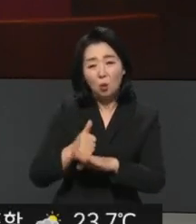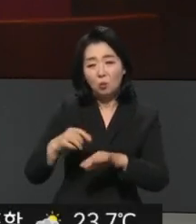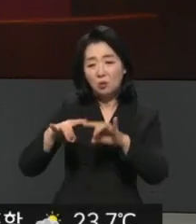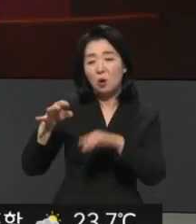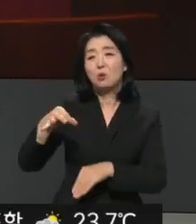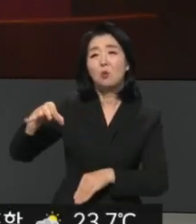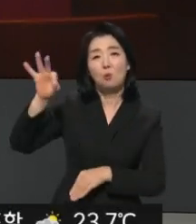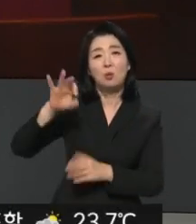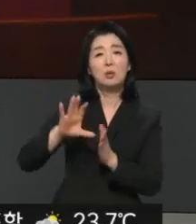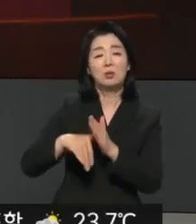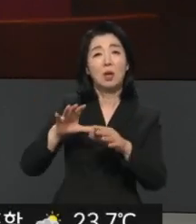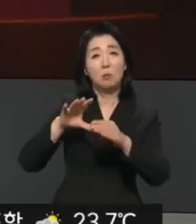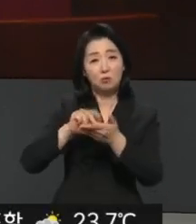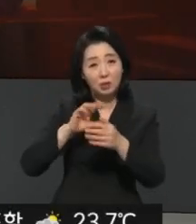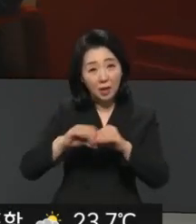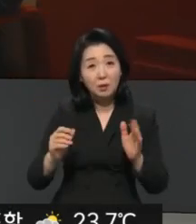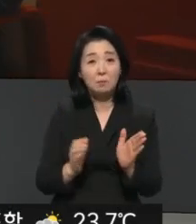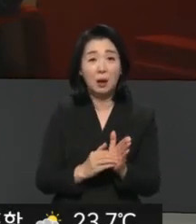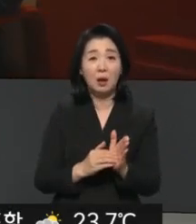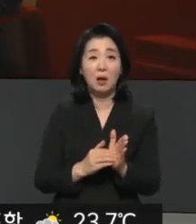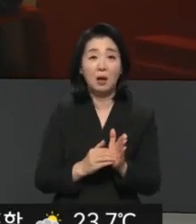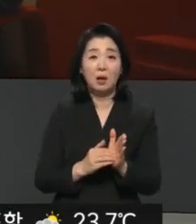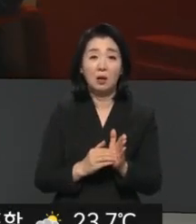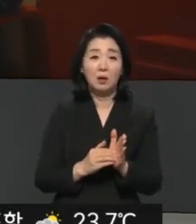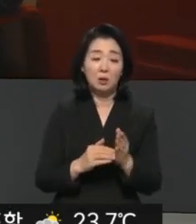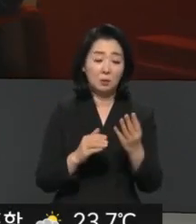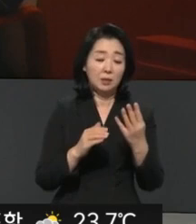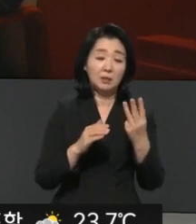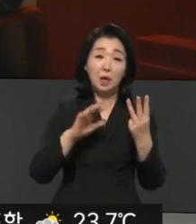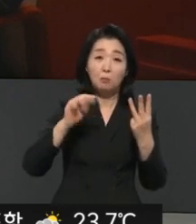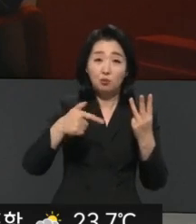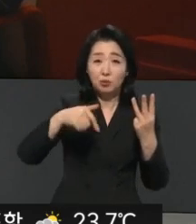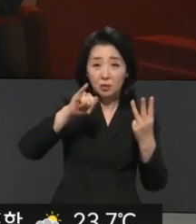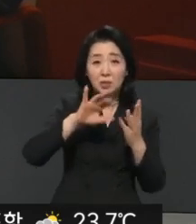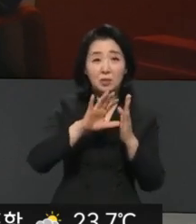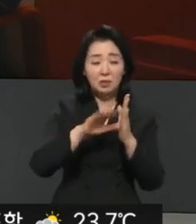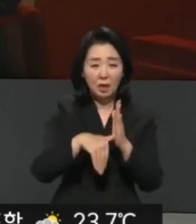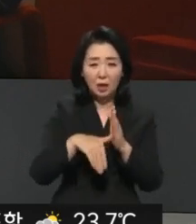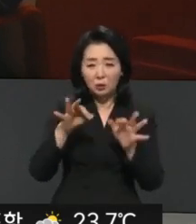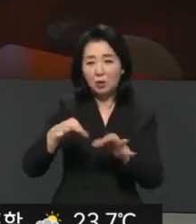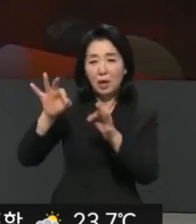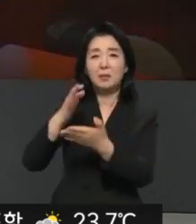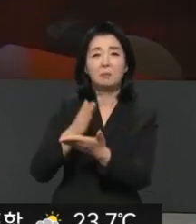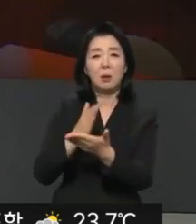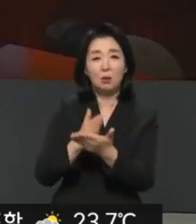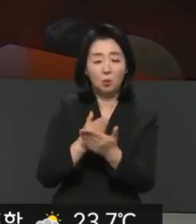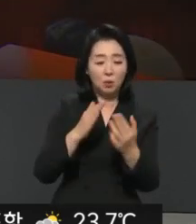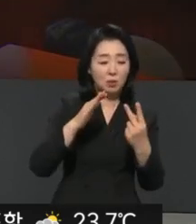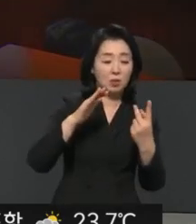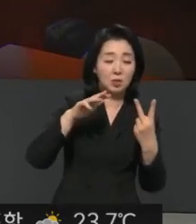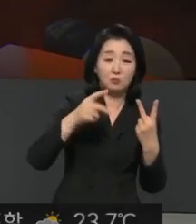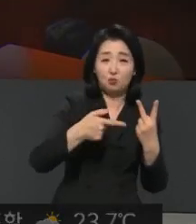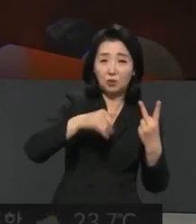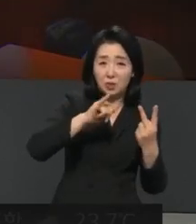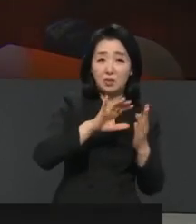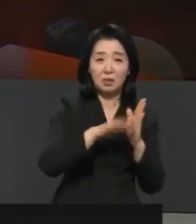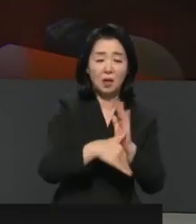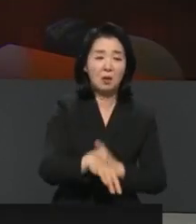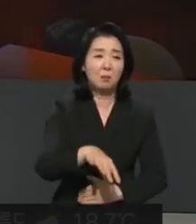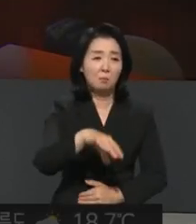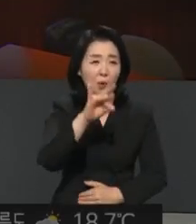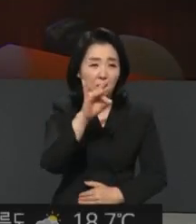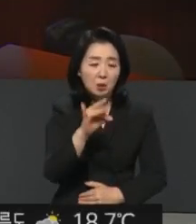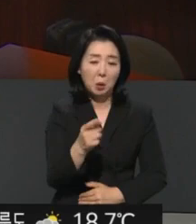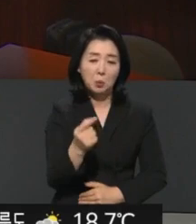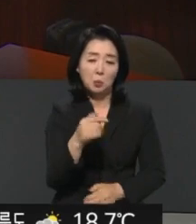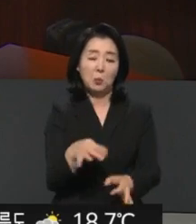그렇다면 전기 사용량이 폭등하는 3분기보다는 2분기에 미리 요금을 큰 폭으로 조정해서 소비자들에게 일종의 시그널을